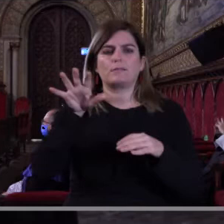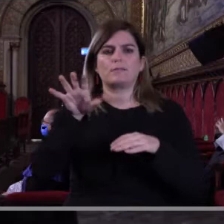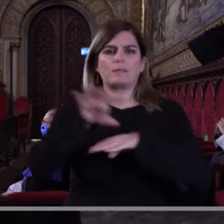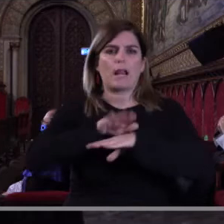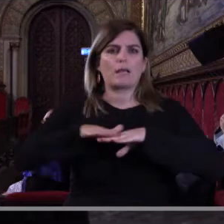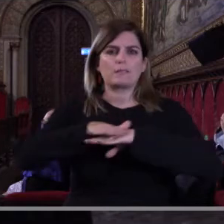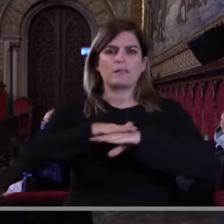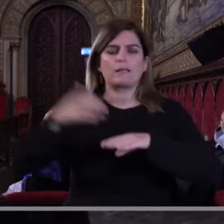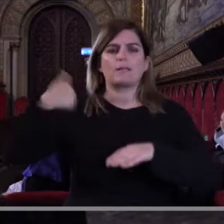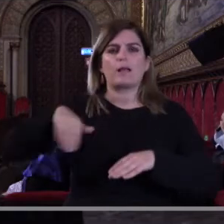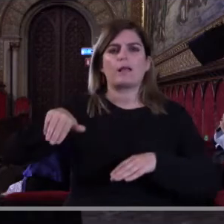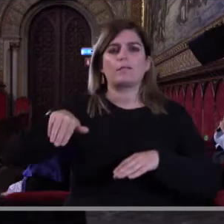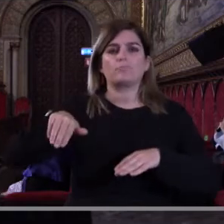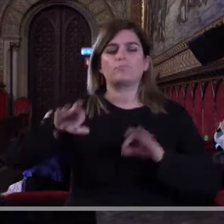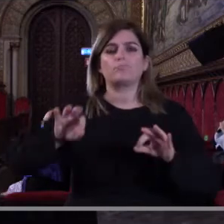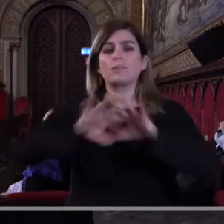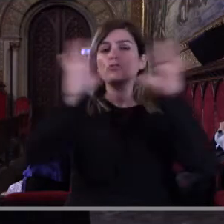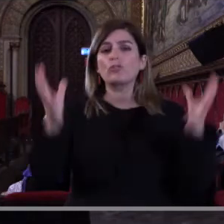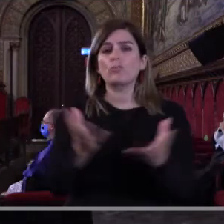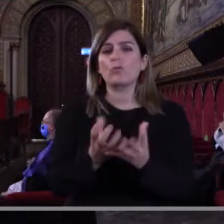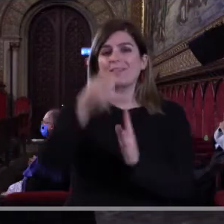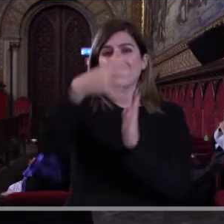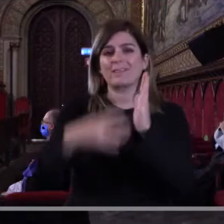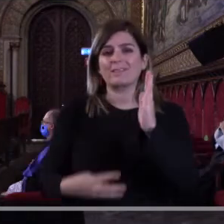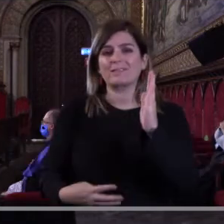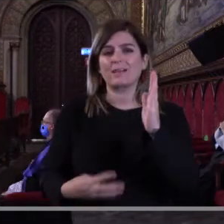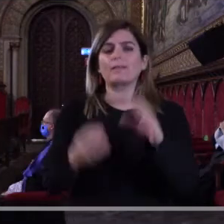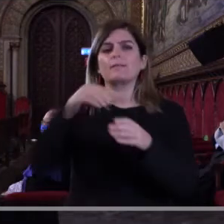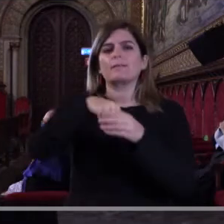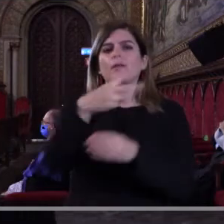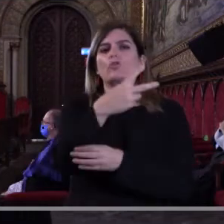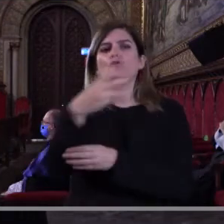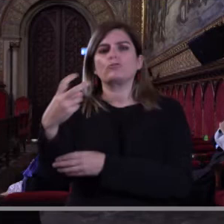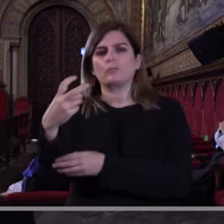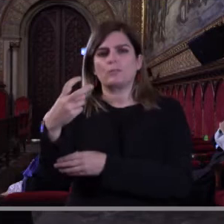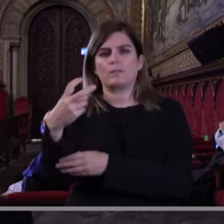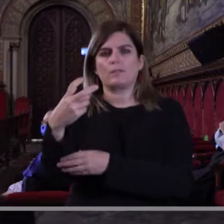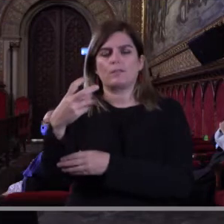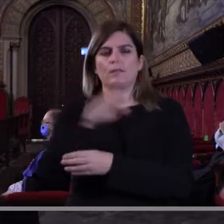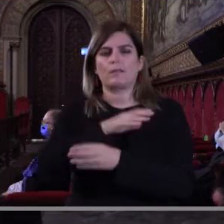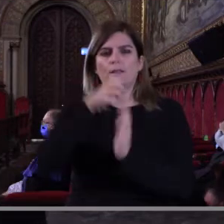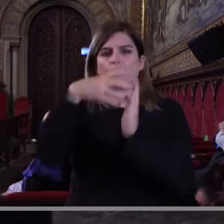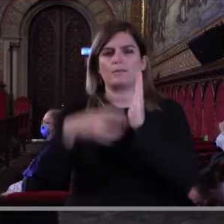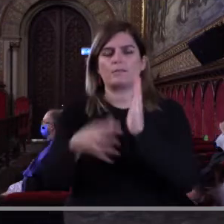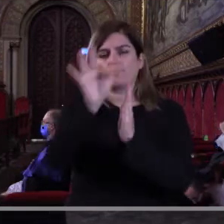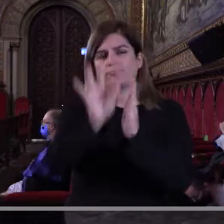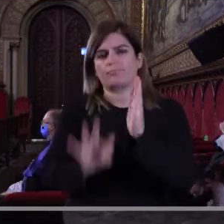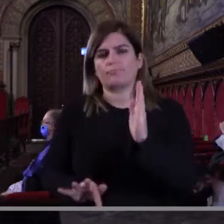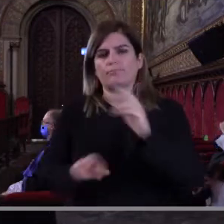les 200 millors universitats del món segons els rànquings internacionals més prestigiosos.